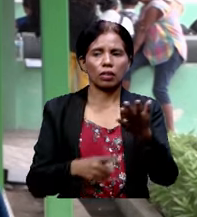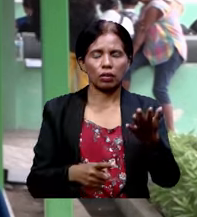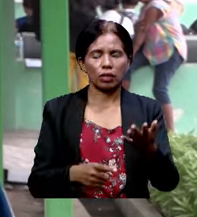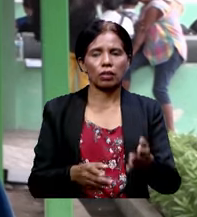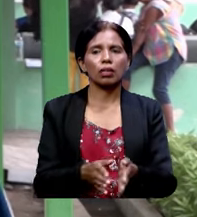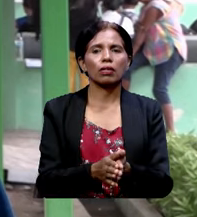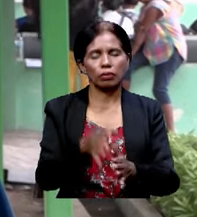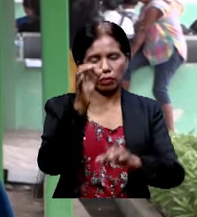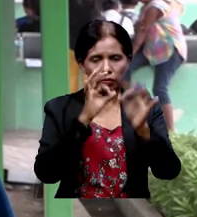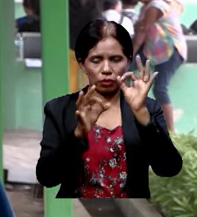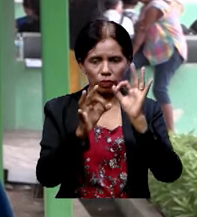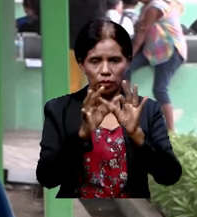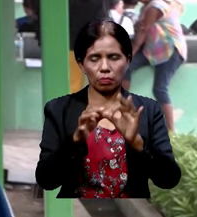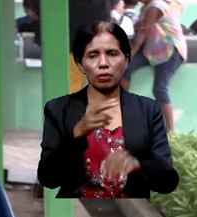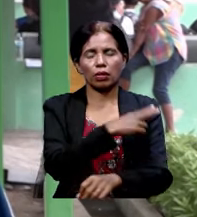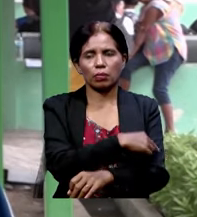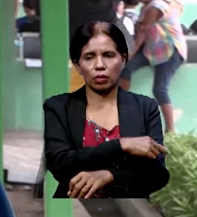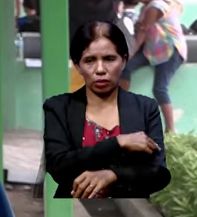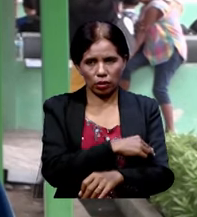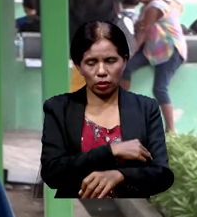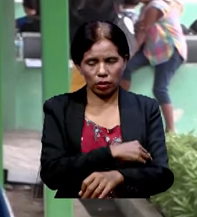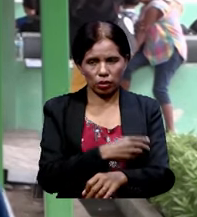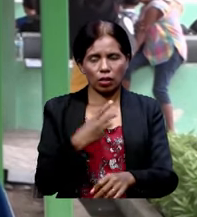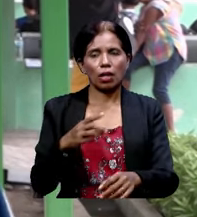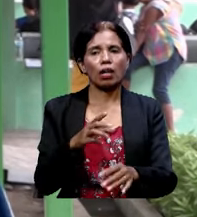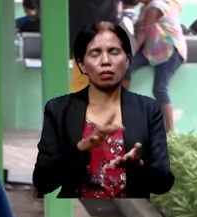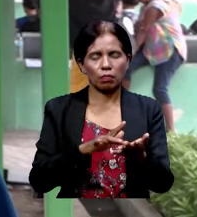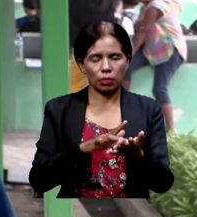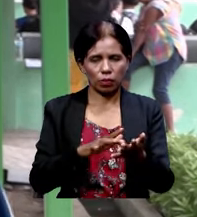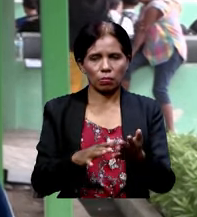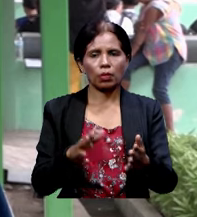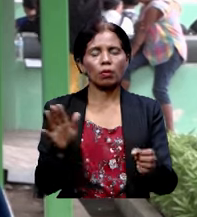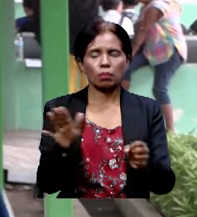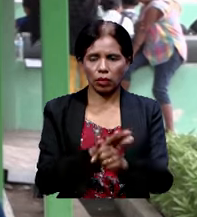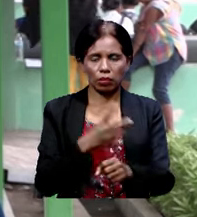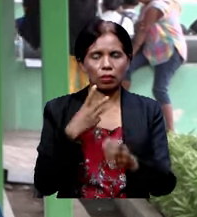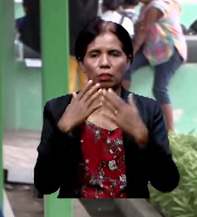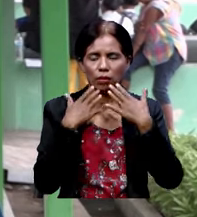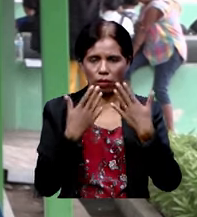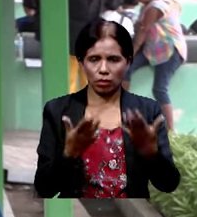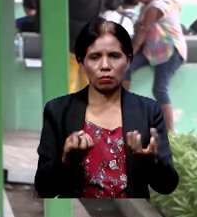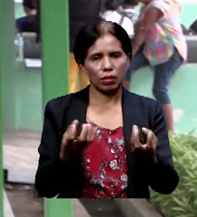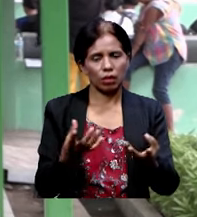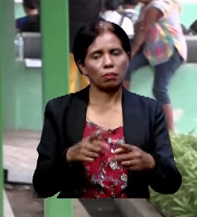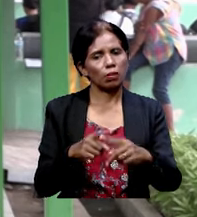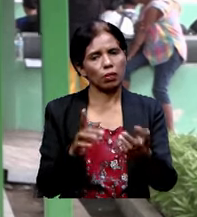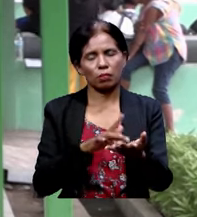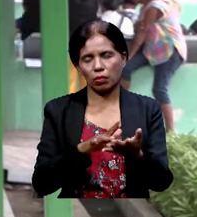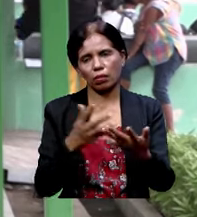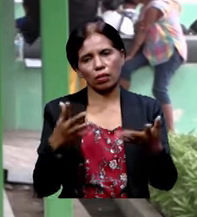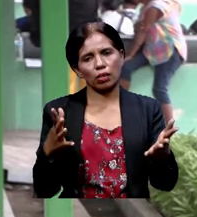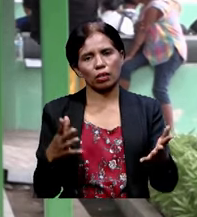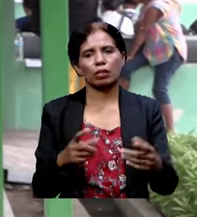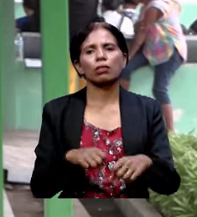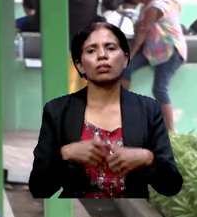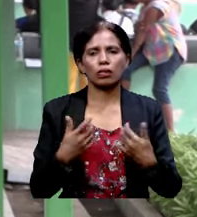hospital de sai moruk ia kumpleti ita simu agarare se basa agar jese mai be kono laya idar wala ya talabe lalu batir